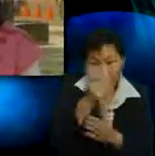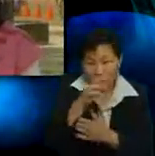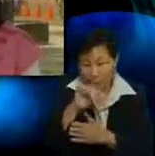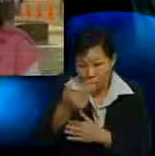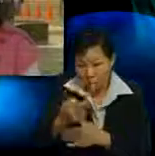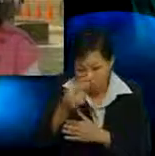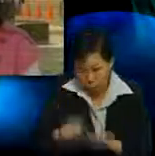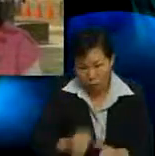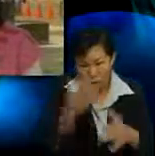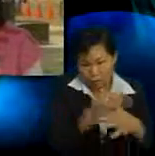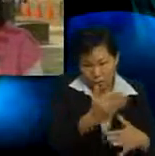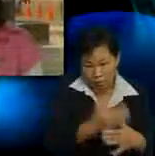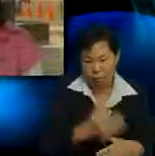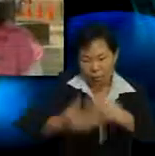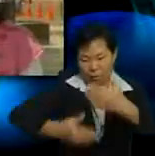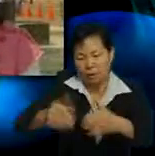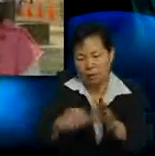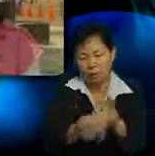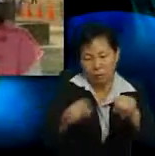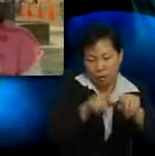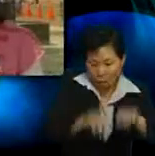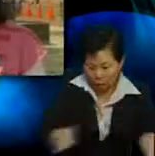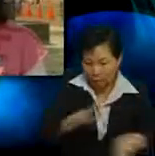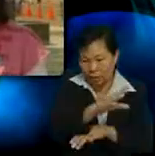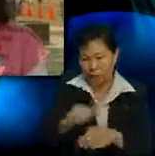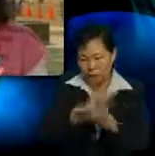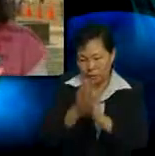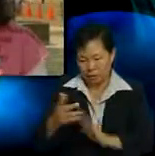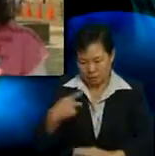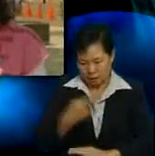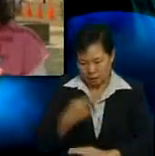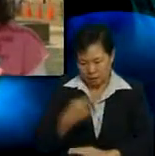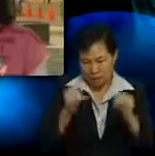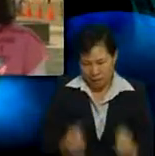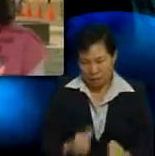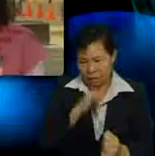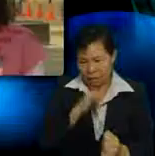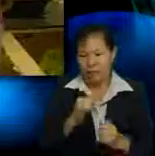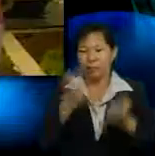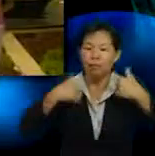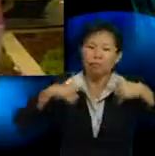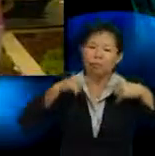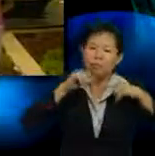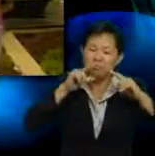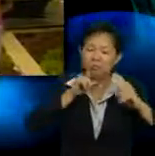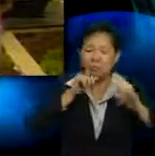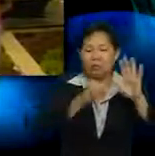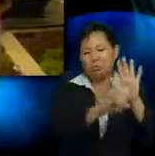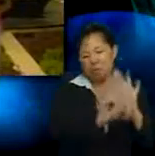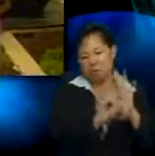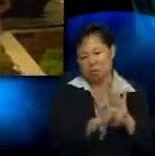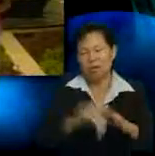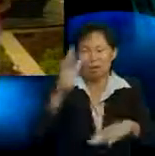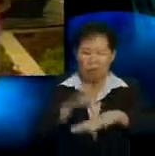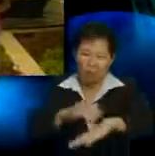boleh menjejaskan prestasi kita sebagai pelajar dan menjadikan kita sebagai insan yang tidak bermaruah. Justru itu saya ingin